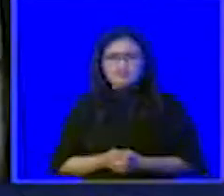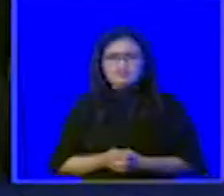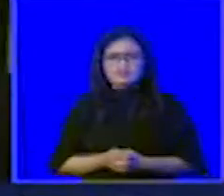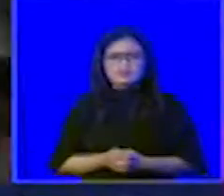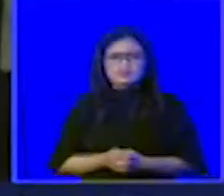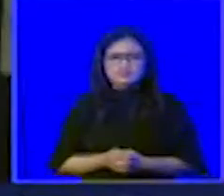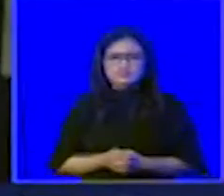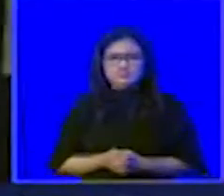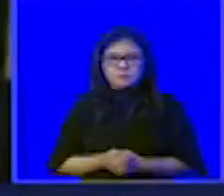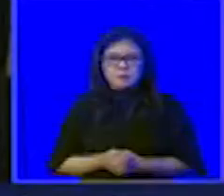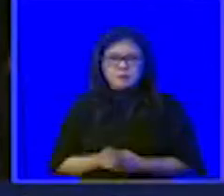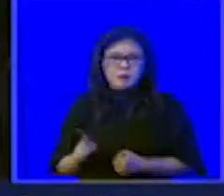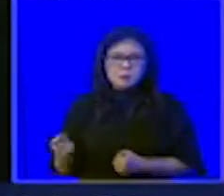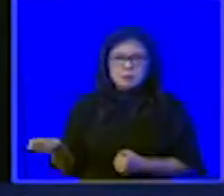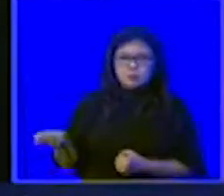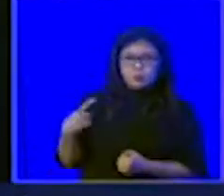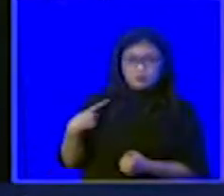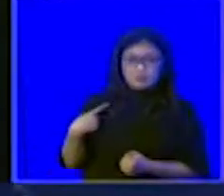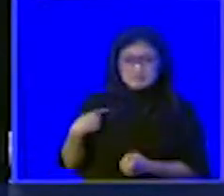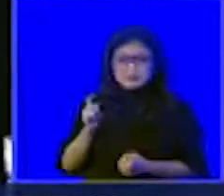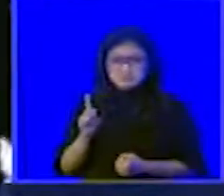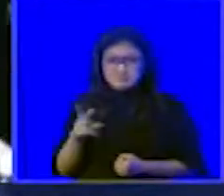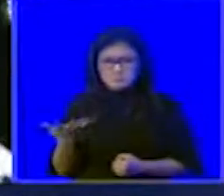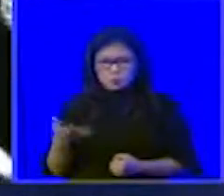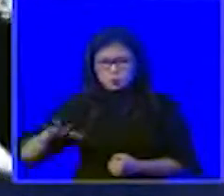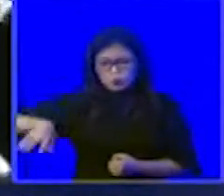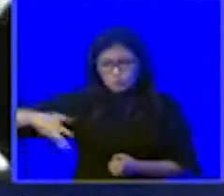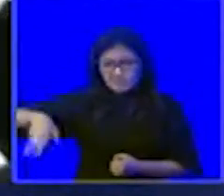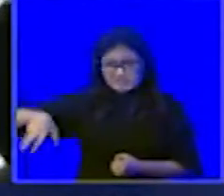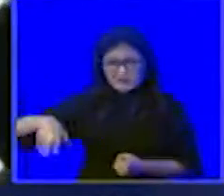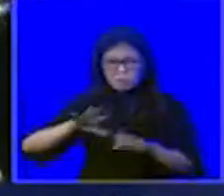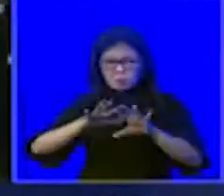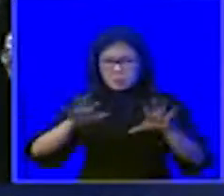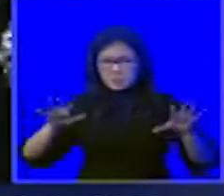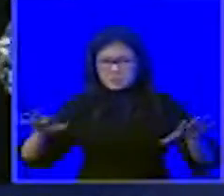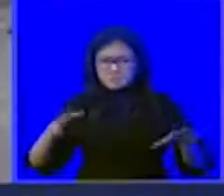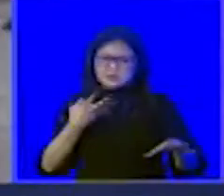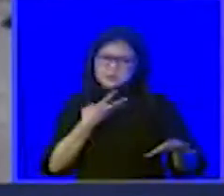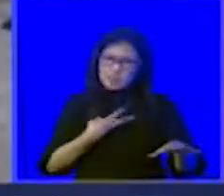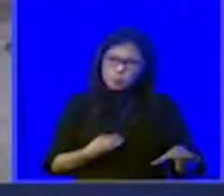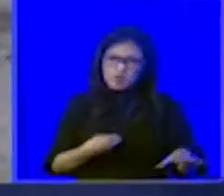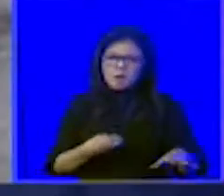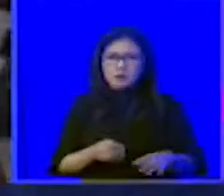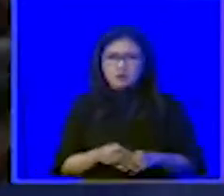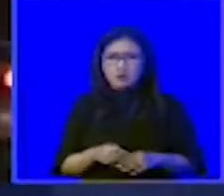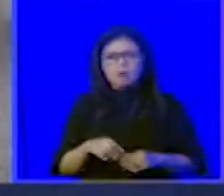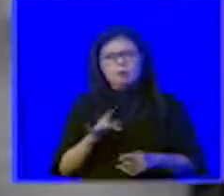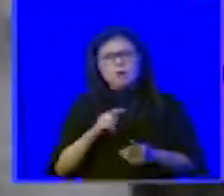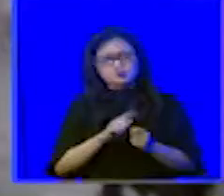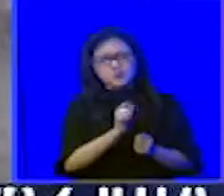Dugaan pungutan liar ini mencuat setelah banyaknya keluarga jenazah korban COVID-19 yang mengeluhkan pemberlakuan biaya di TPU